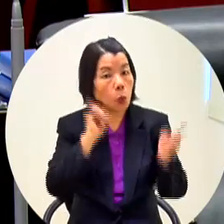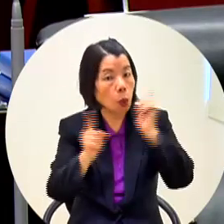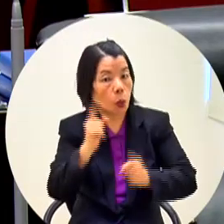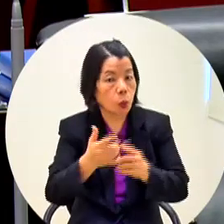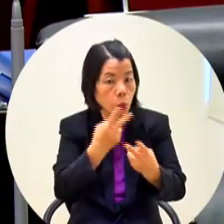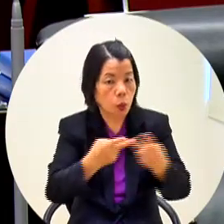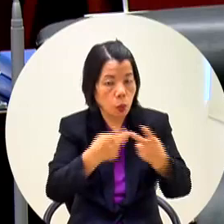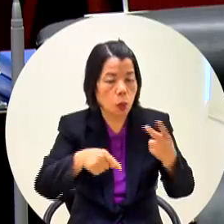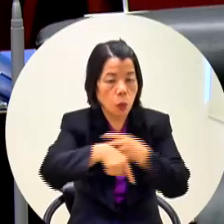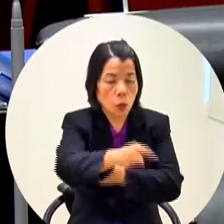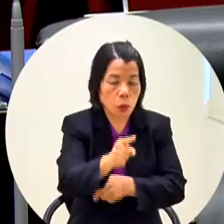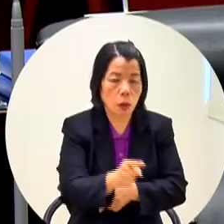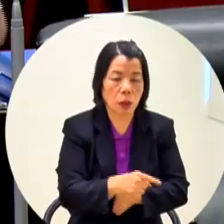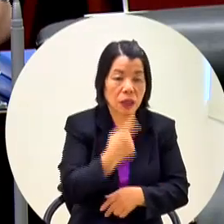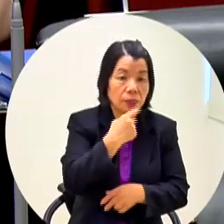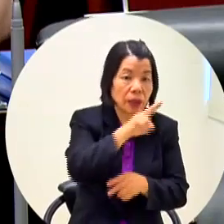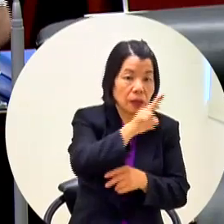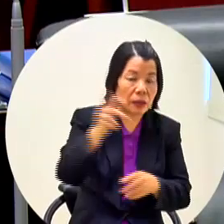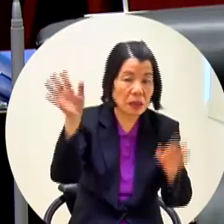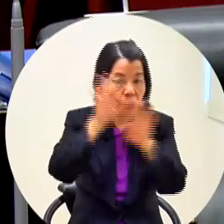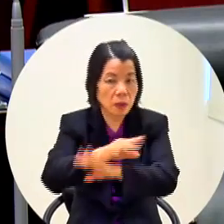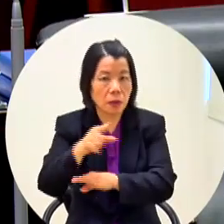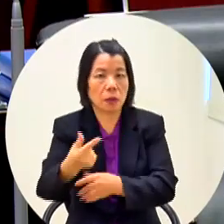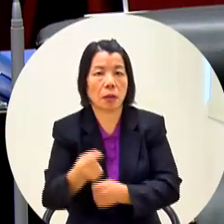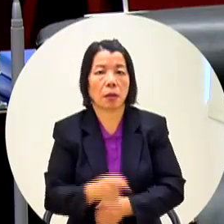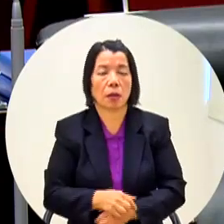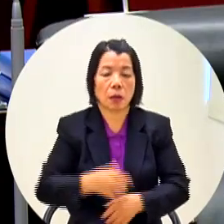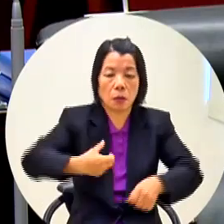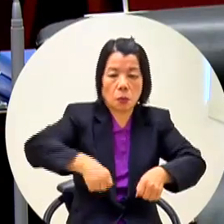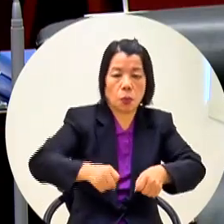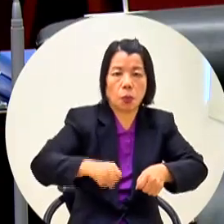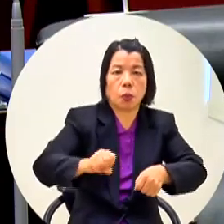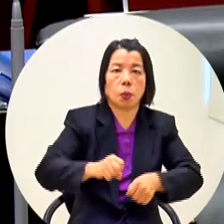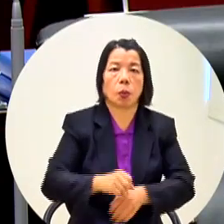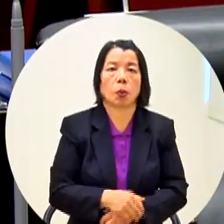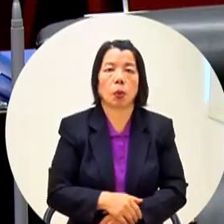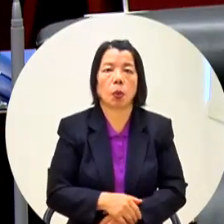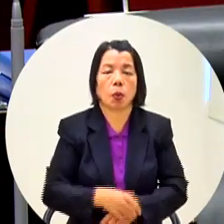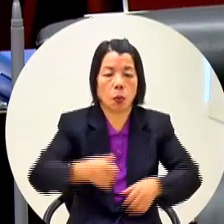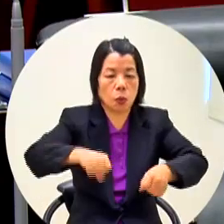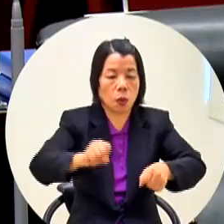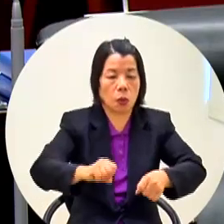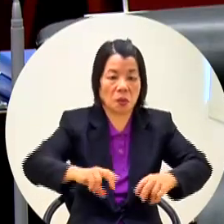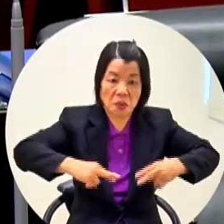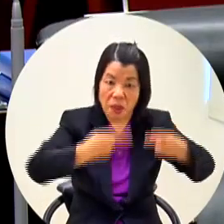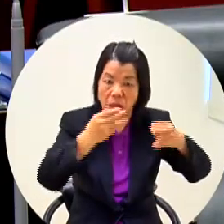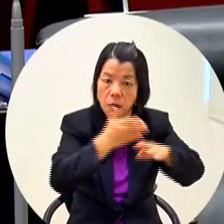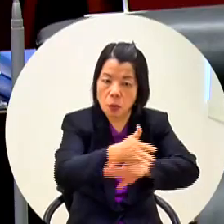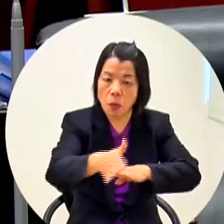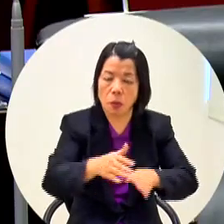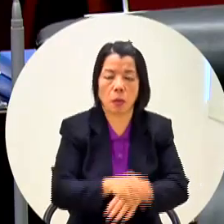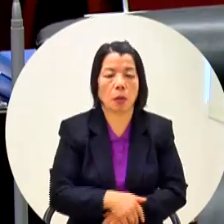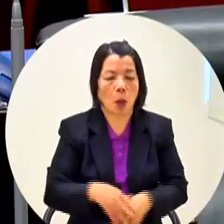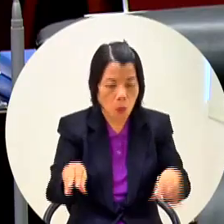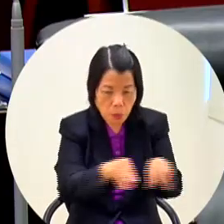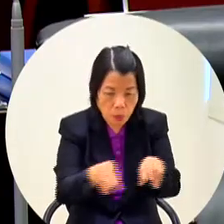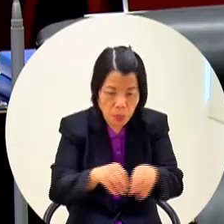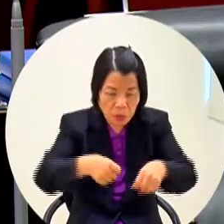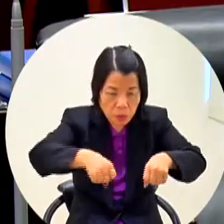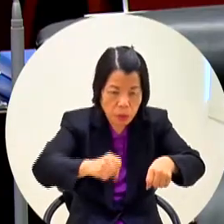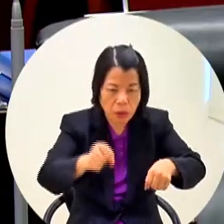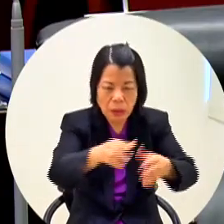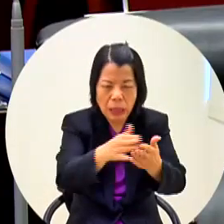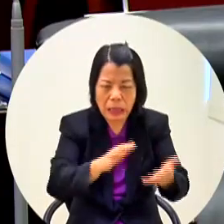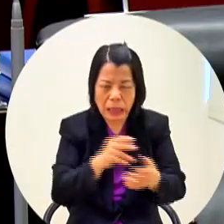或夜晚，都会骑 Odobai 那种车子，都是改良过的并窗车也好，都哇，那声音非常的吵